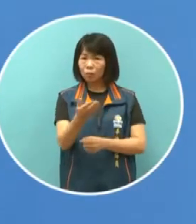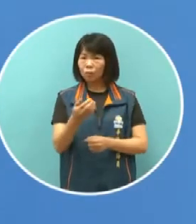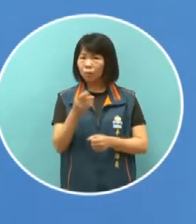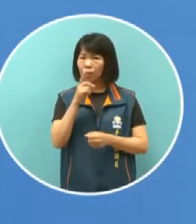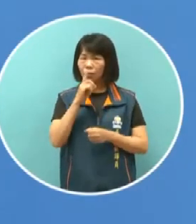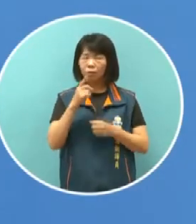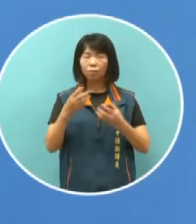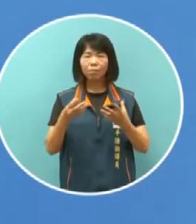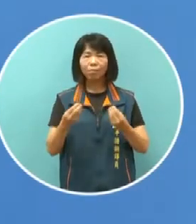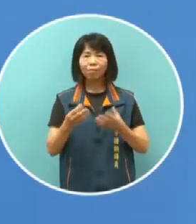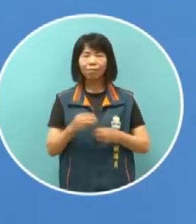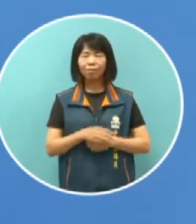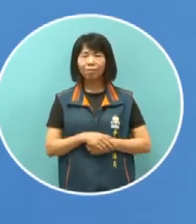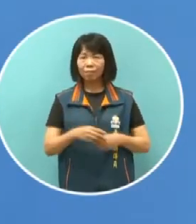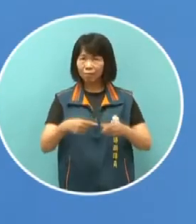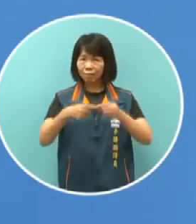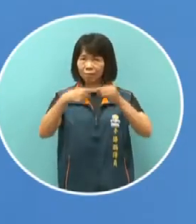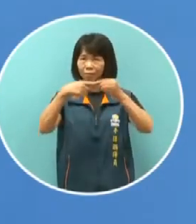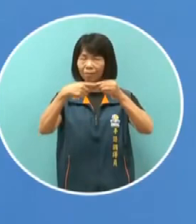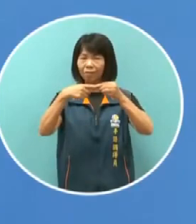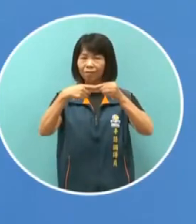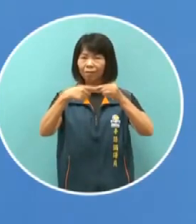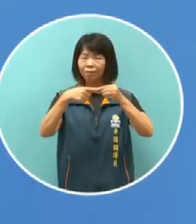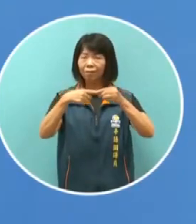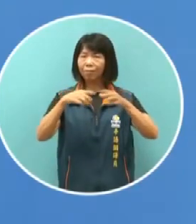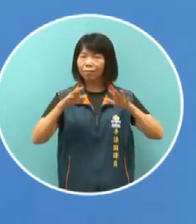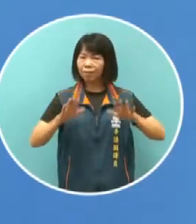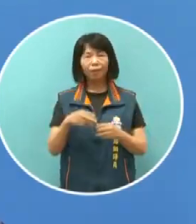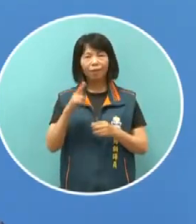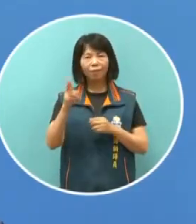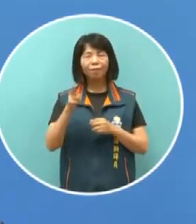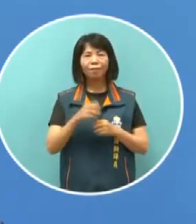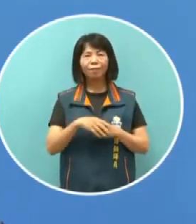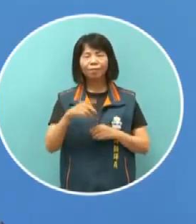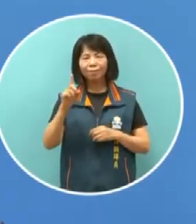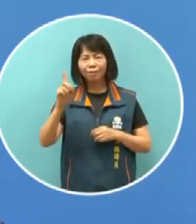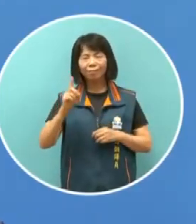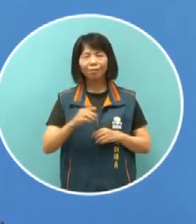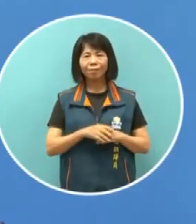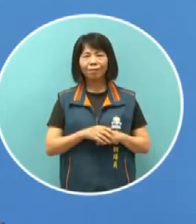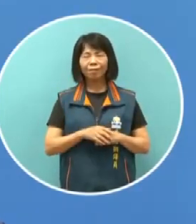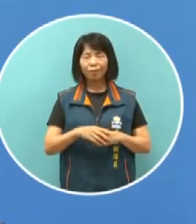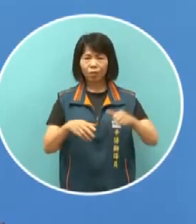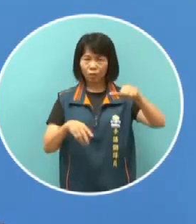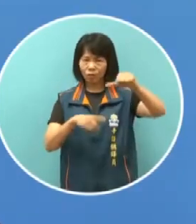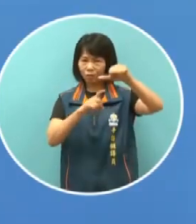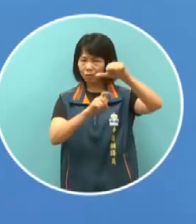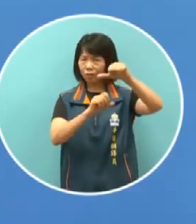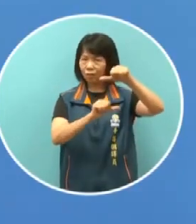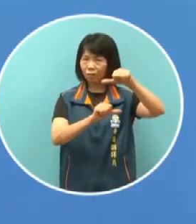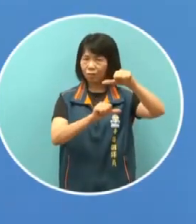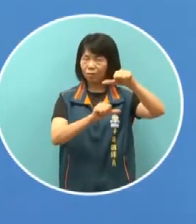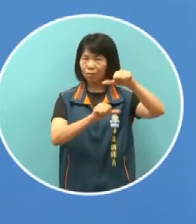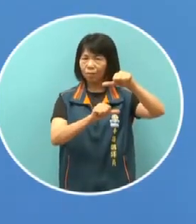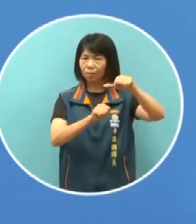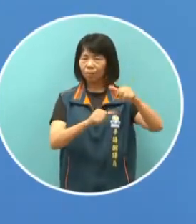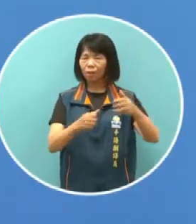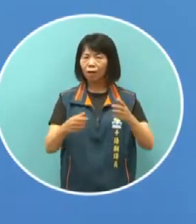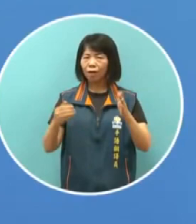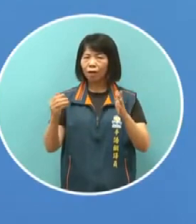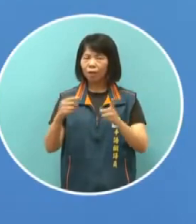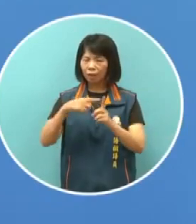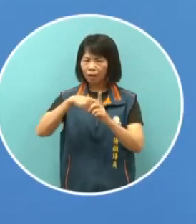希望每个乡镇市有爱心业者加入，陪伴大家度过难关。 因为从5月15号准三